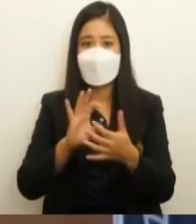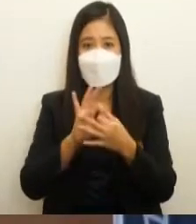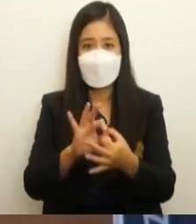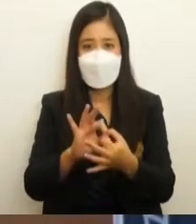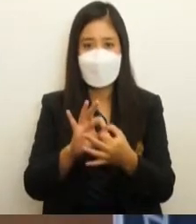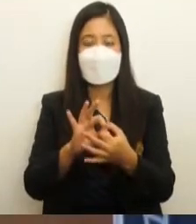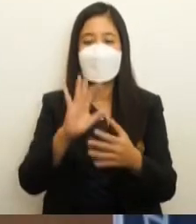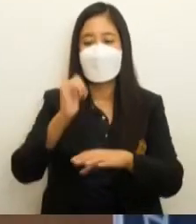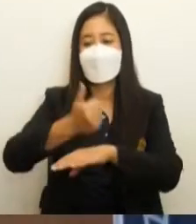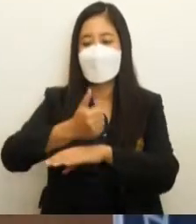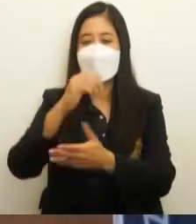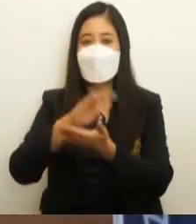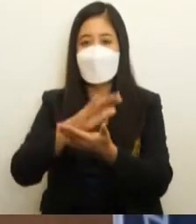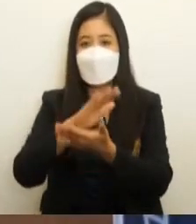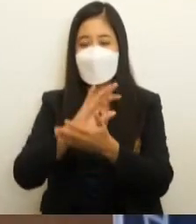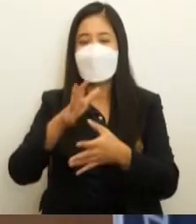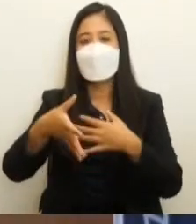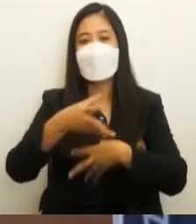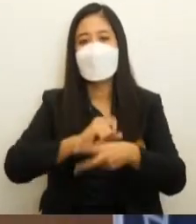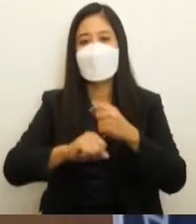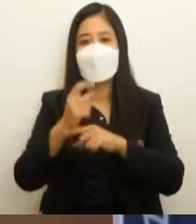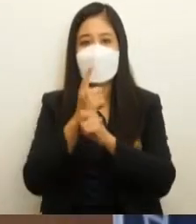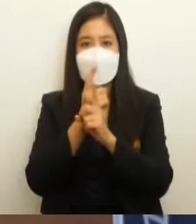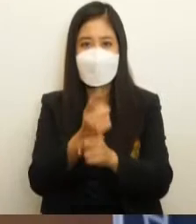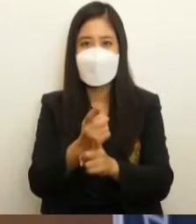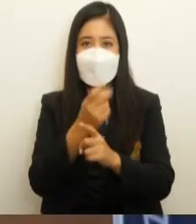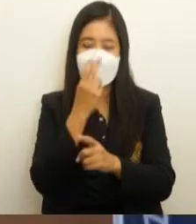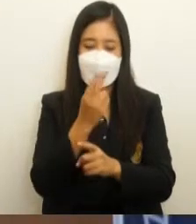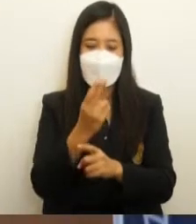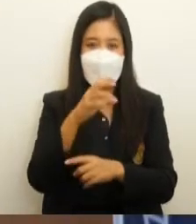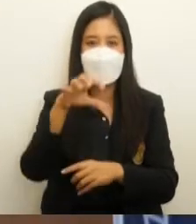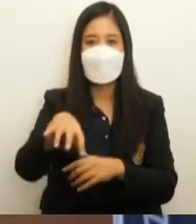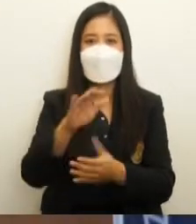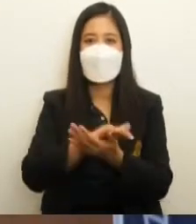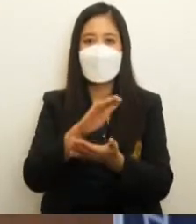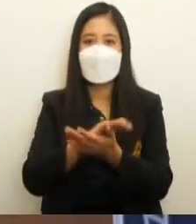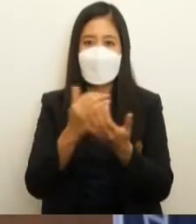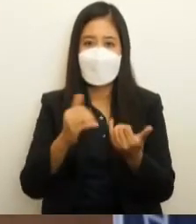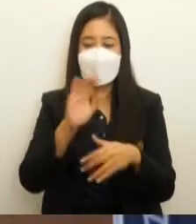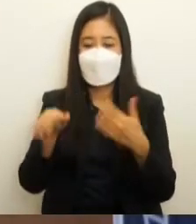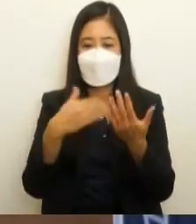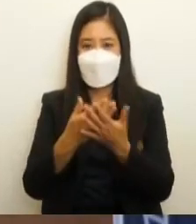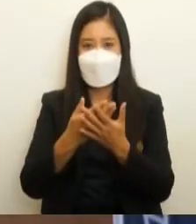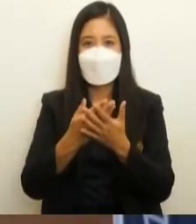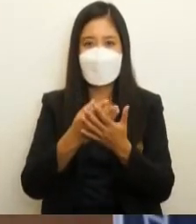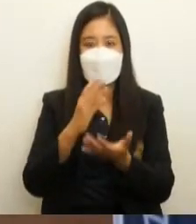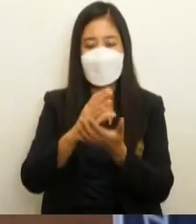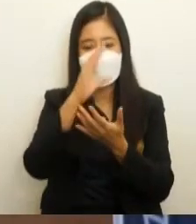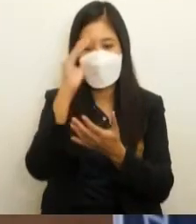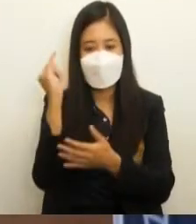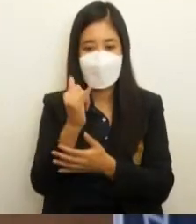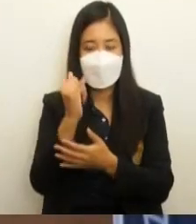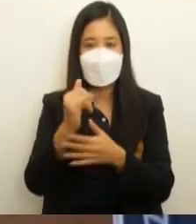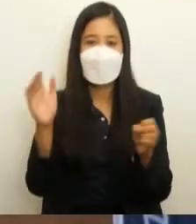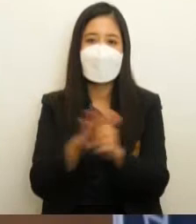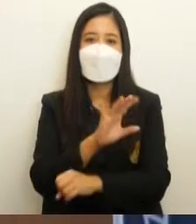ผอ.โรงเรียนซึ่งได้ปฏิบัติตามและรวมทั้งสิ่งที่เราได้เห็นวันนี้นักเรียนทุกคนได้เรียน 100% ในวันแรก